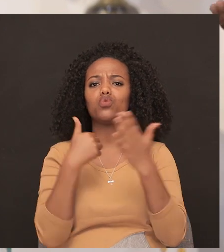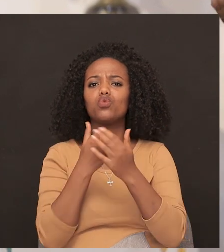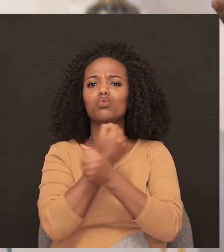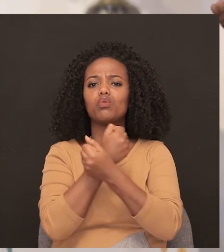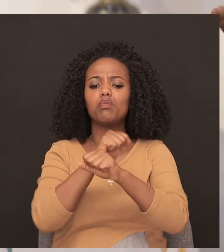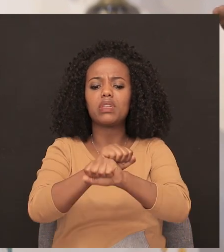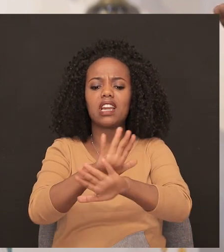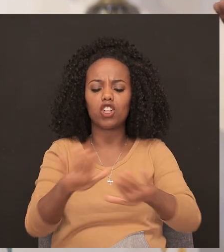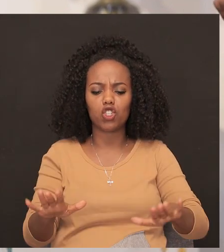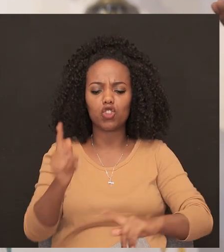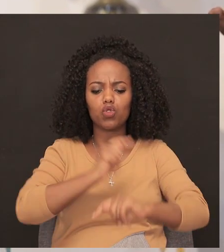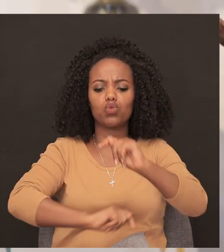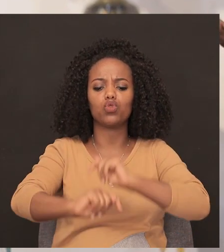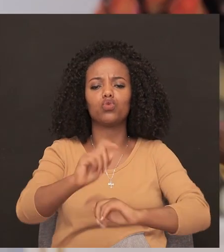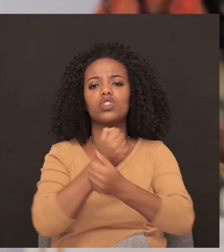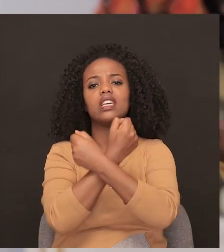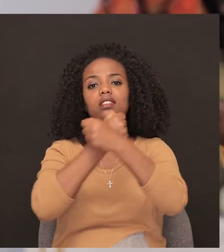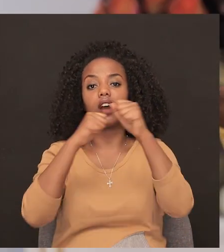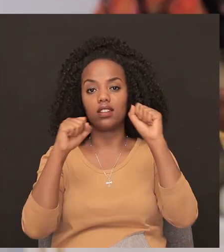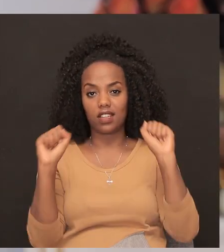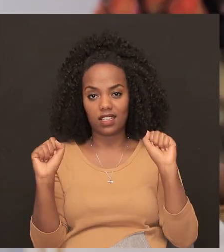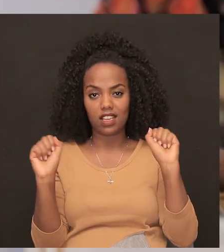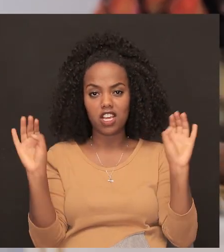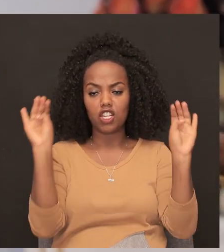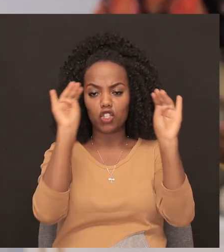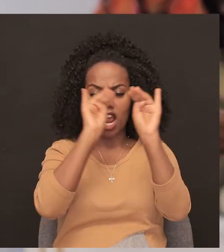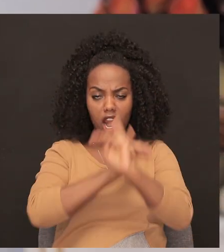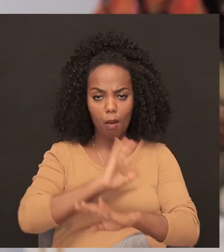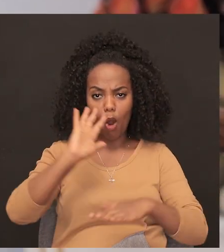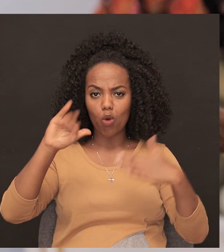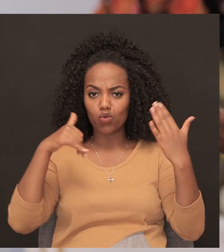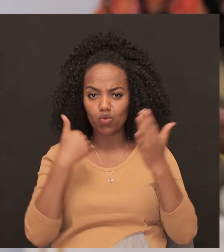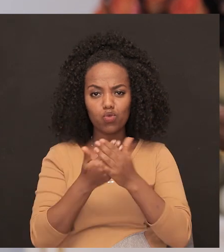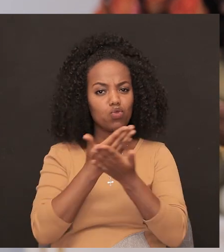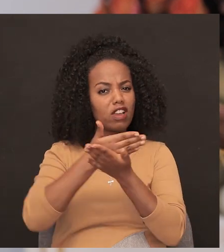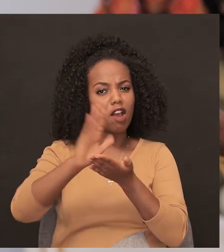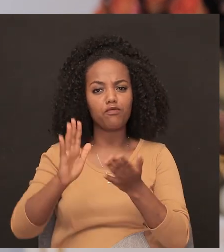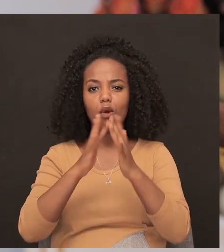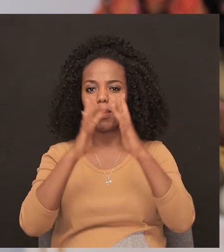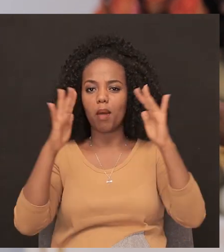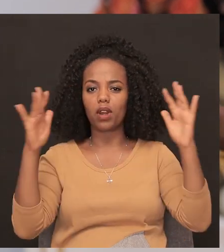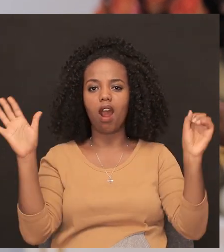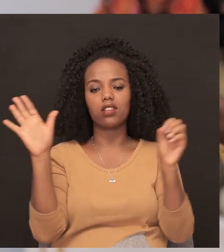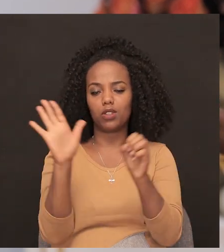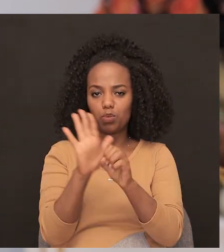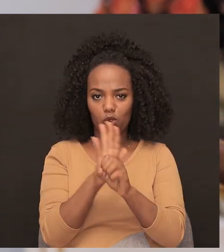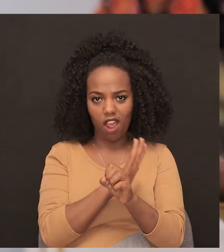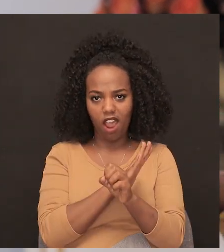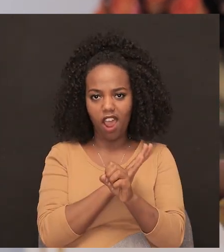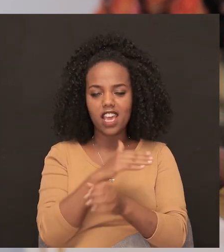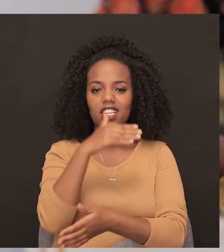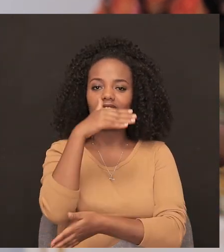ሁሉ ምድራችንን ትውልዳችንን ይታደግ ጨለማውን ሁሉ ገፎ በብርሃን